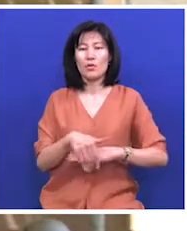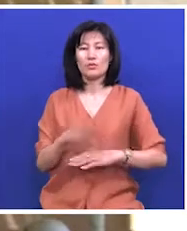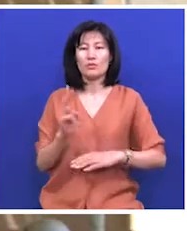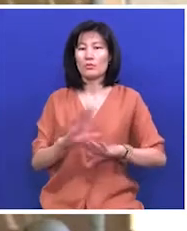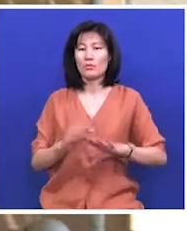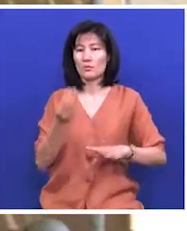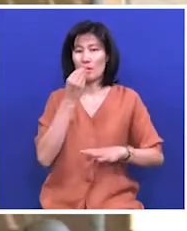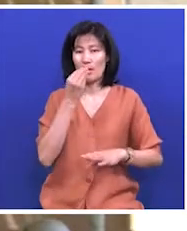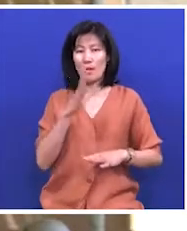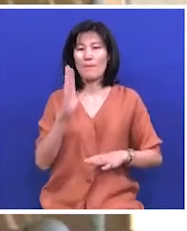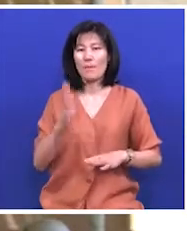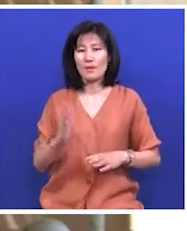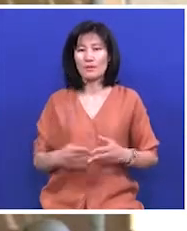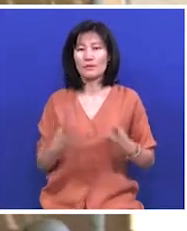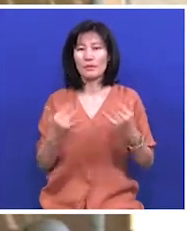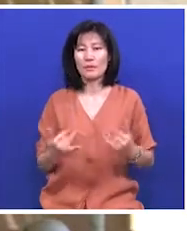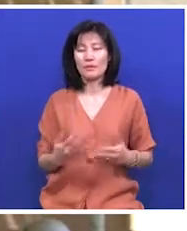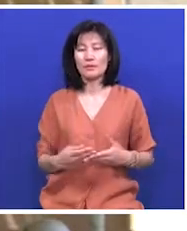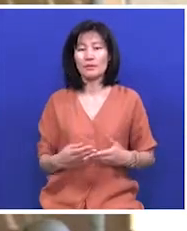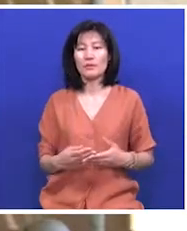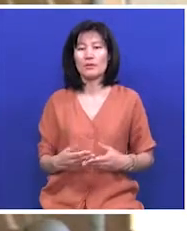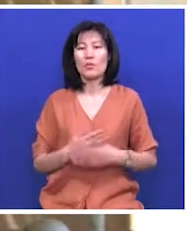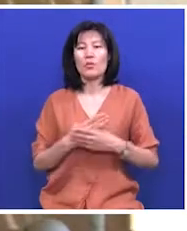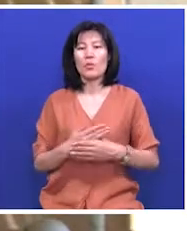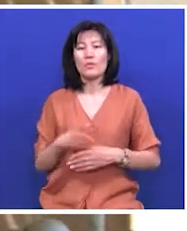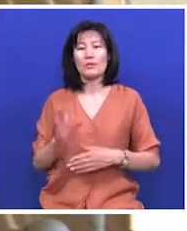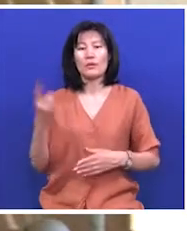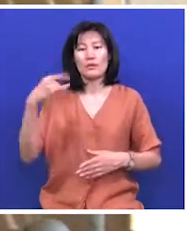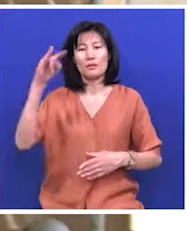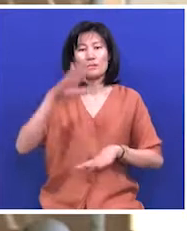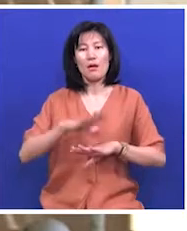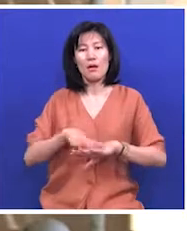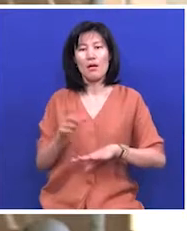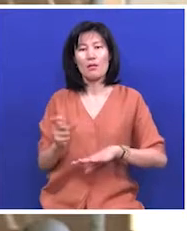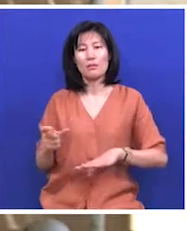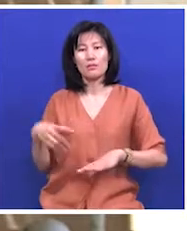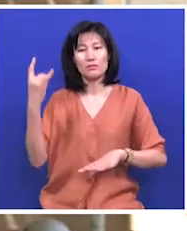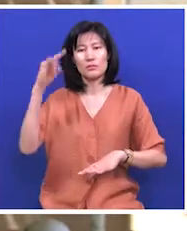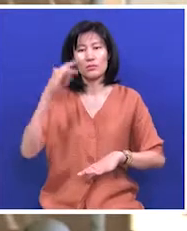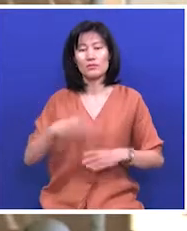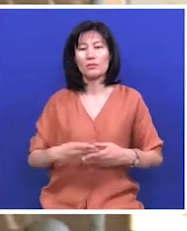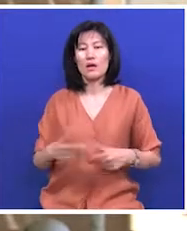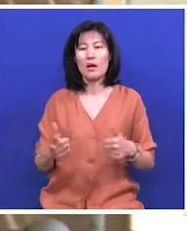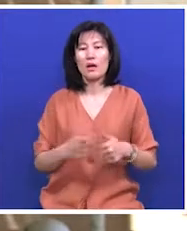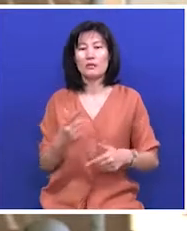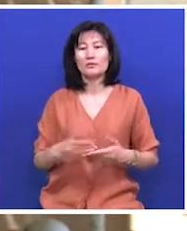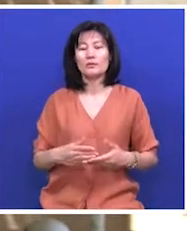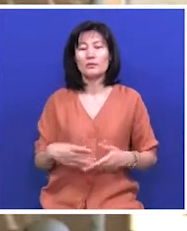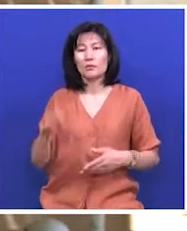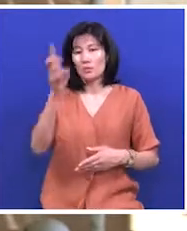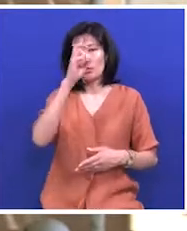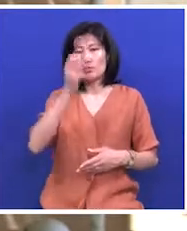көшеде қалған жоқ, ешкім тамақсыз қалған жоқ, бәріне қазіргі шейін әлі жәрдем беріліп отыр. Сол үшін біз елдің